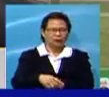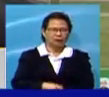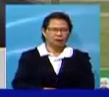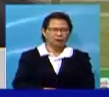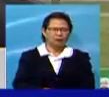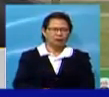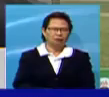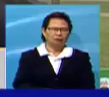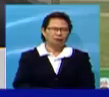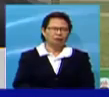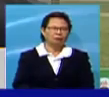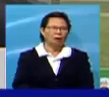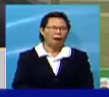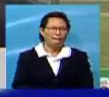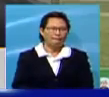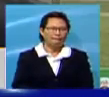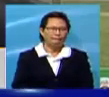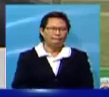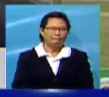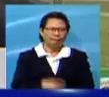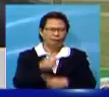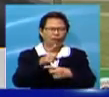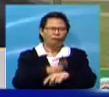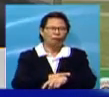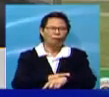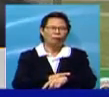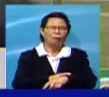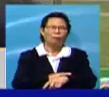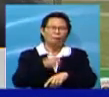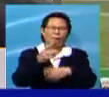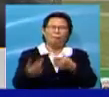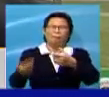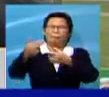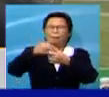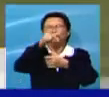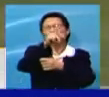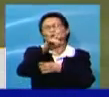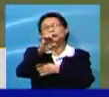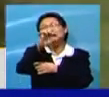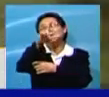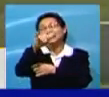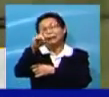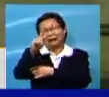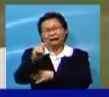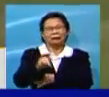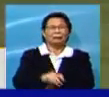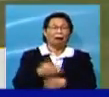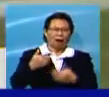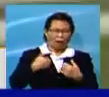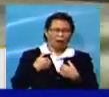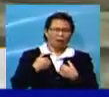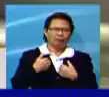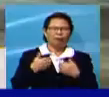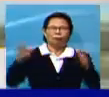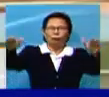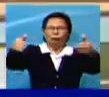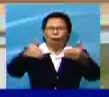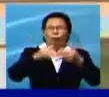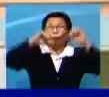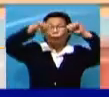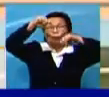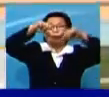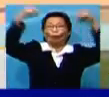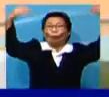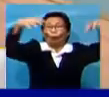World Junior, sinilah saya start. Dulu masa first masuk elite pun kat sini juga mula. Turut terkesan dengan penutupan Velodrome